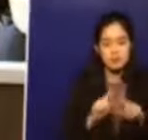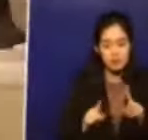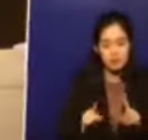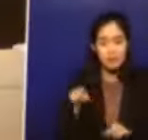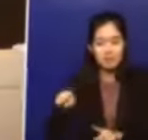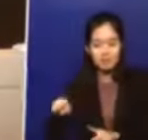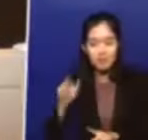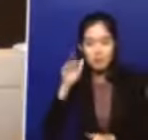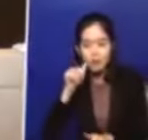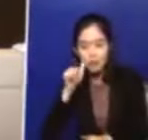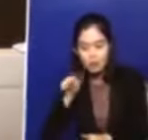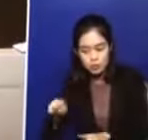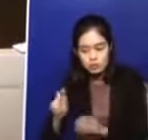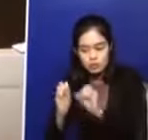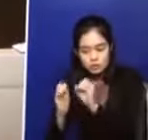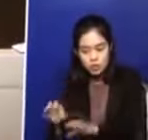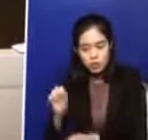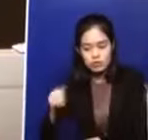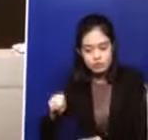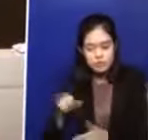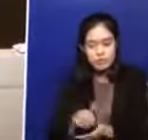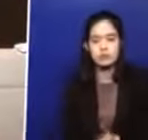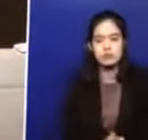มาดีค่ะ แล ้วก็เลยใช้ขออนุญาตใช